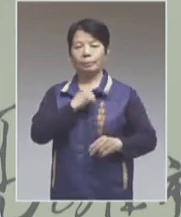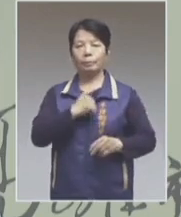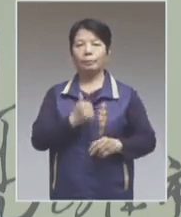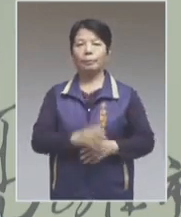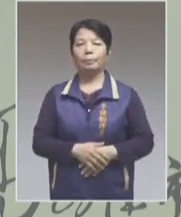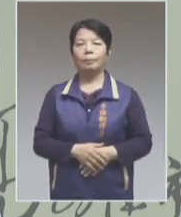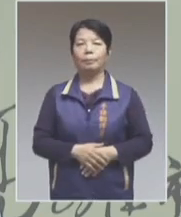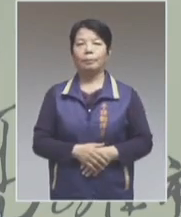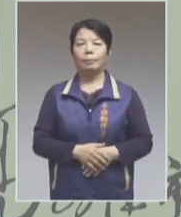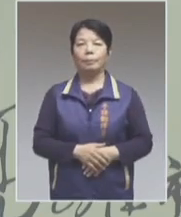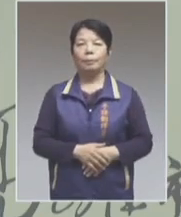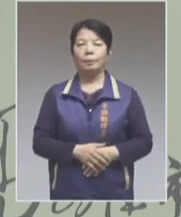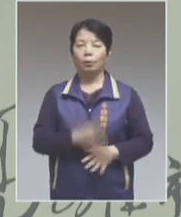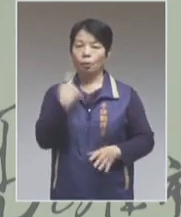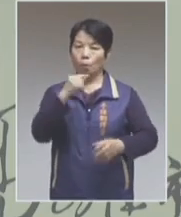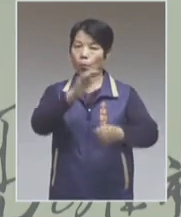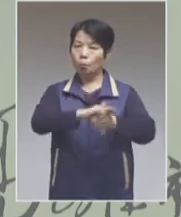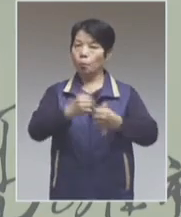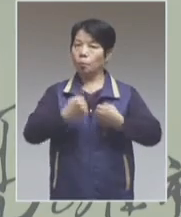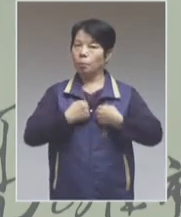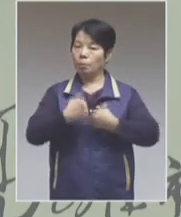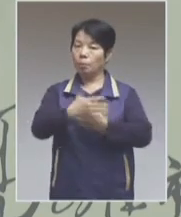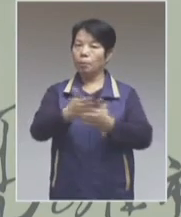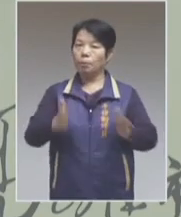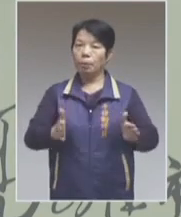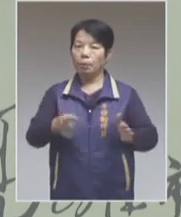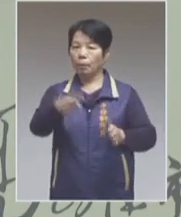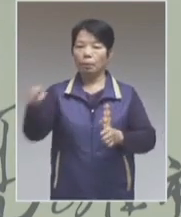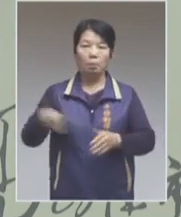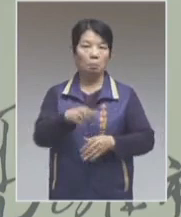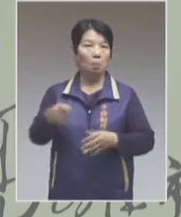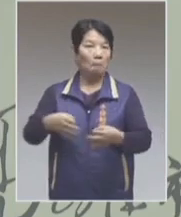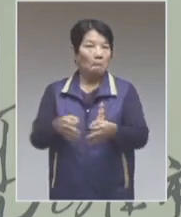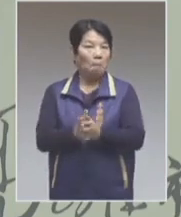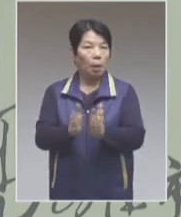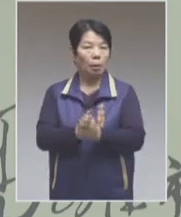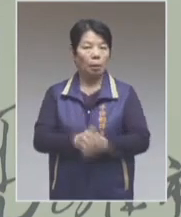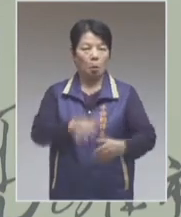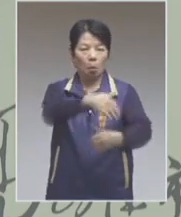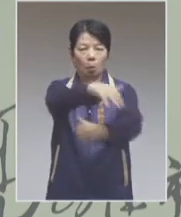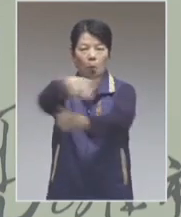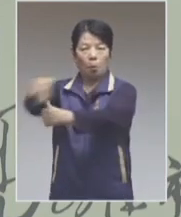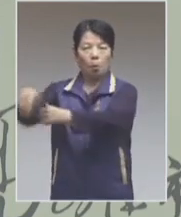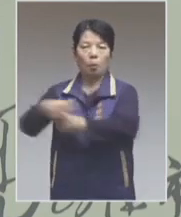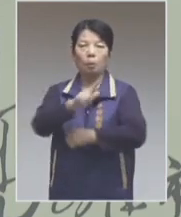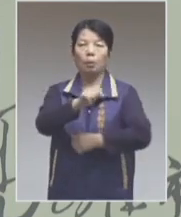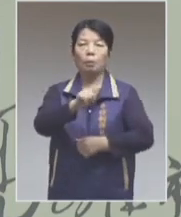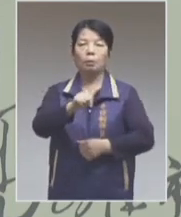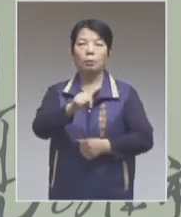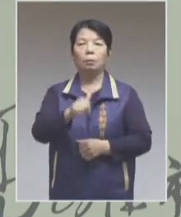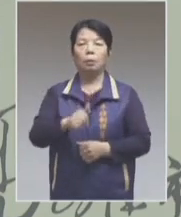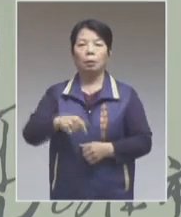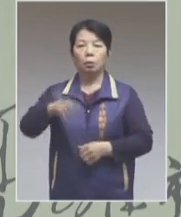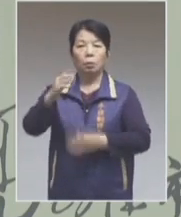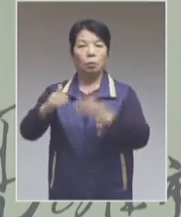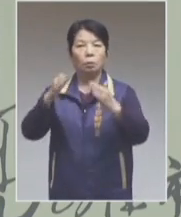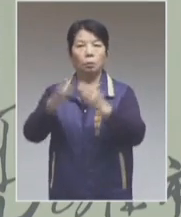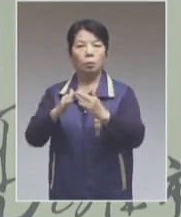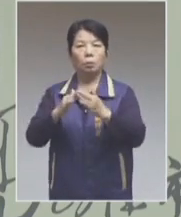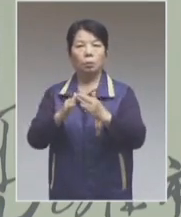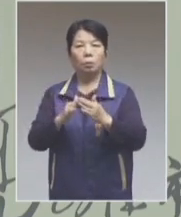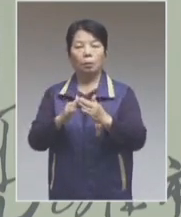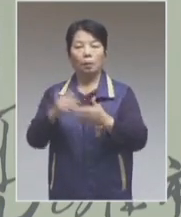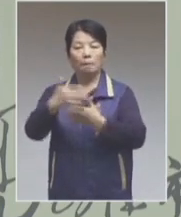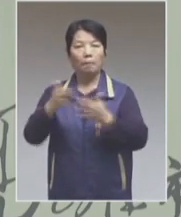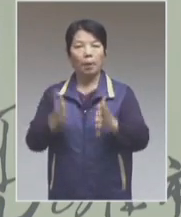啊在尤其在补习班的部分，哦，他们就立刻的这个召回所有的老师，哦，然后学校做清在班里